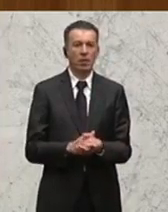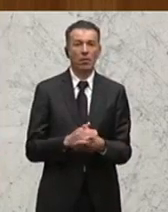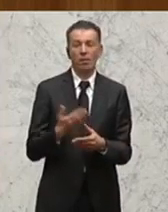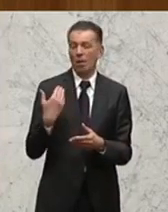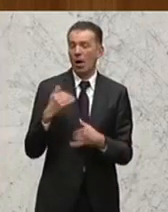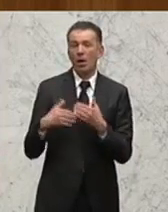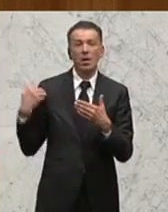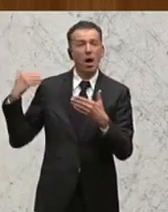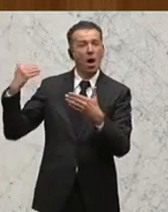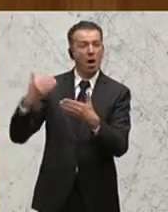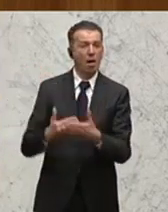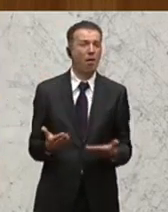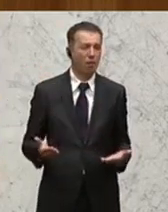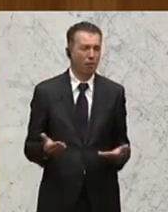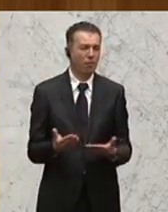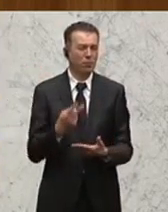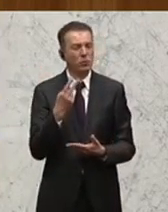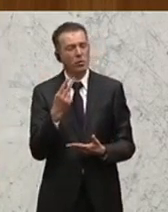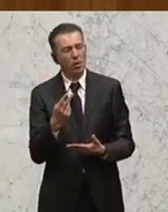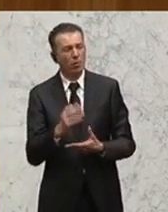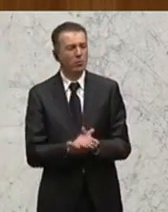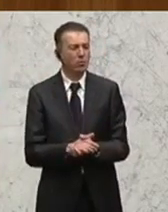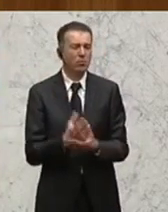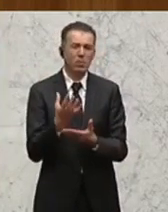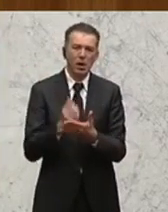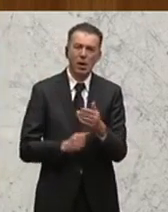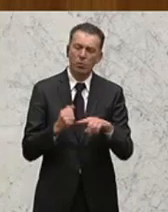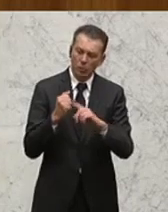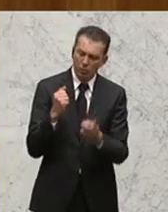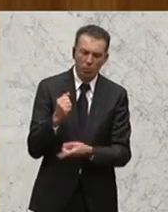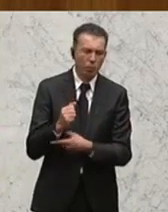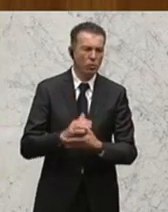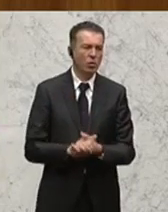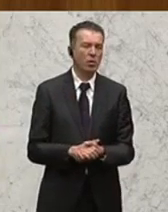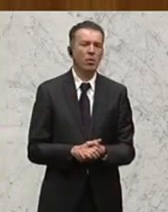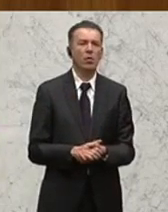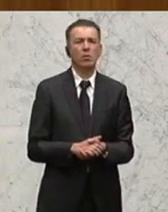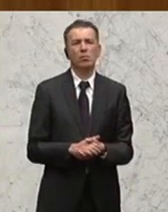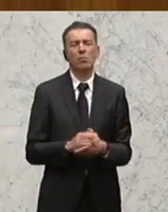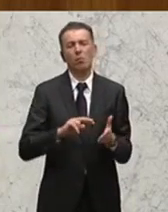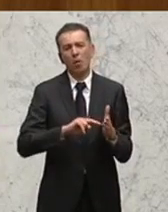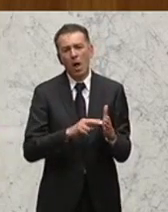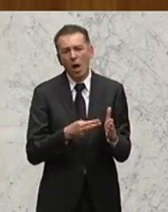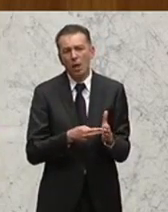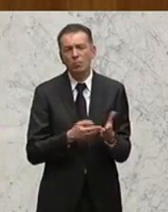Jahre ein wenig die Ergebnisse des Budgets, der Voranschläge